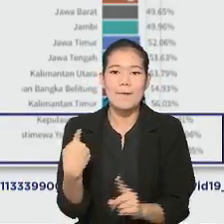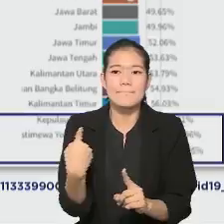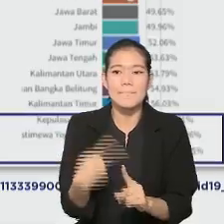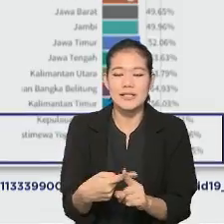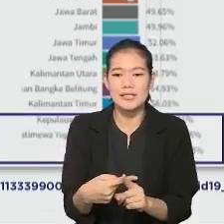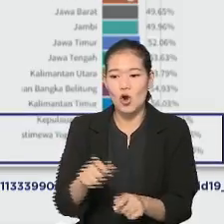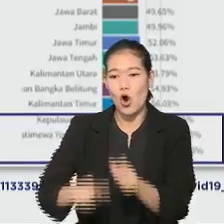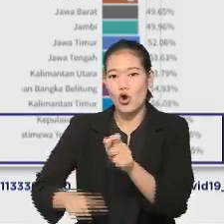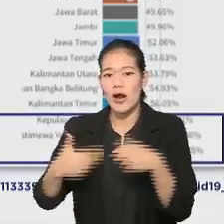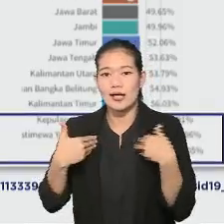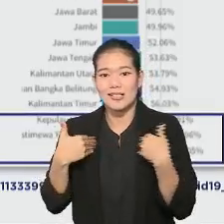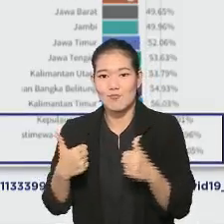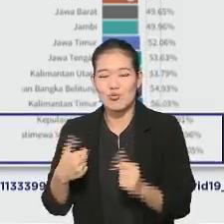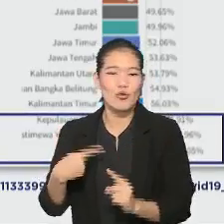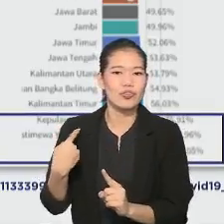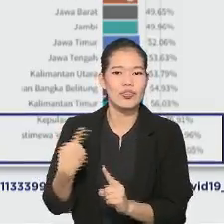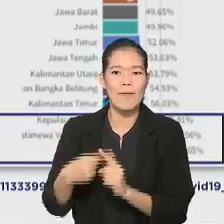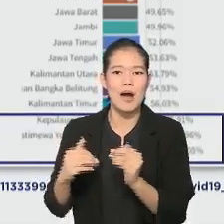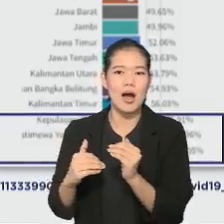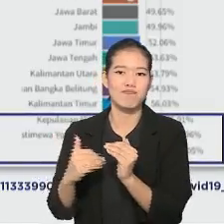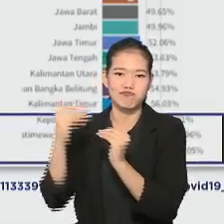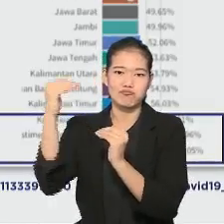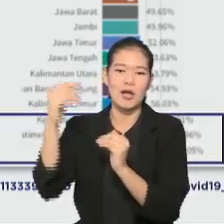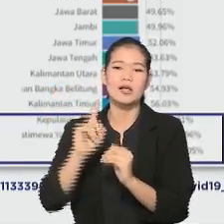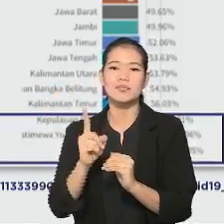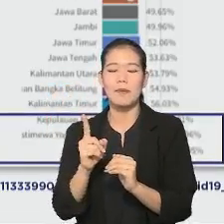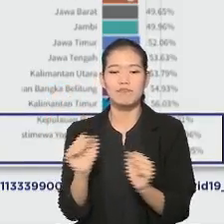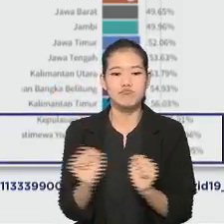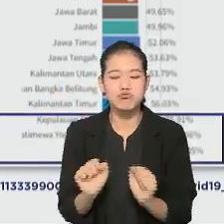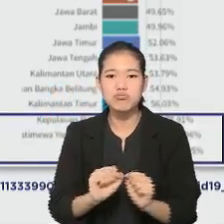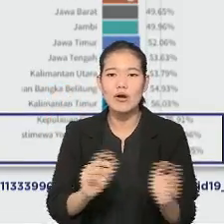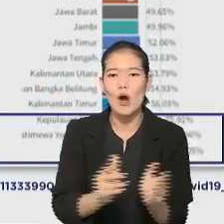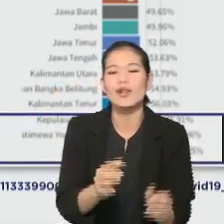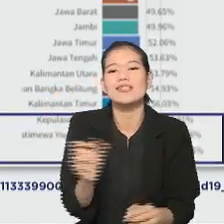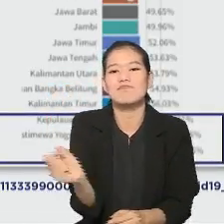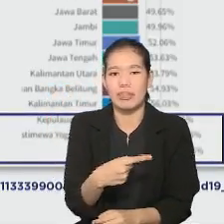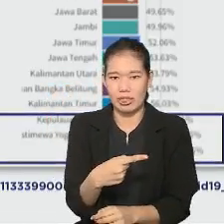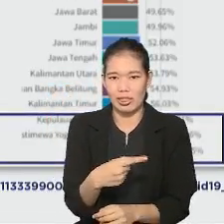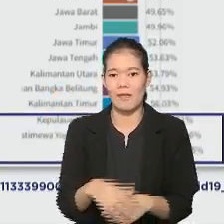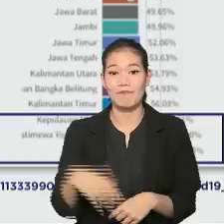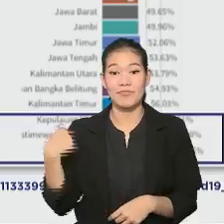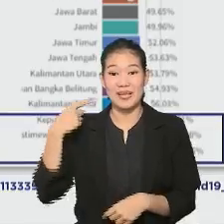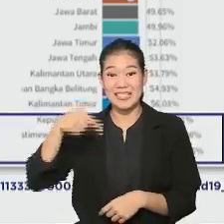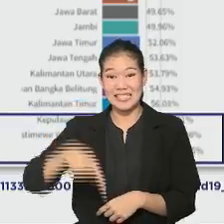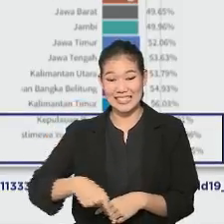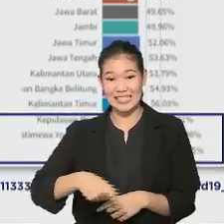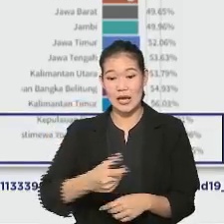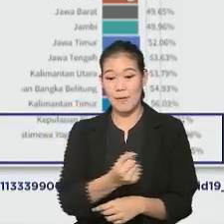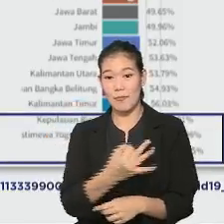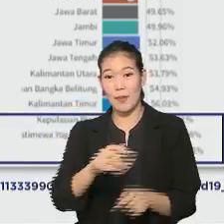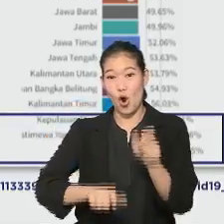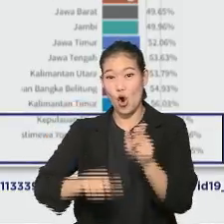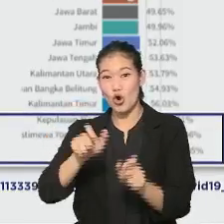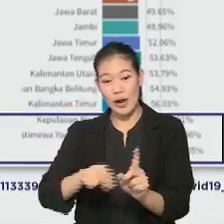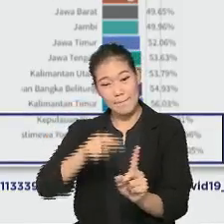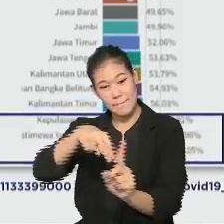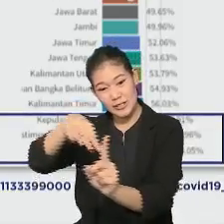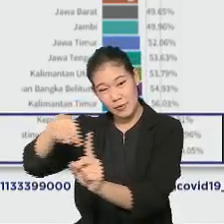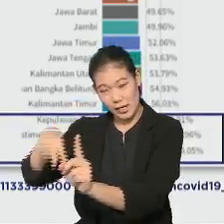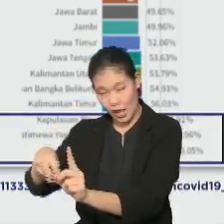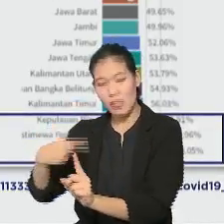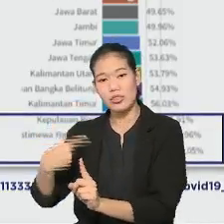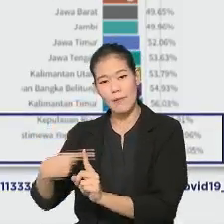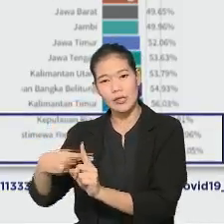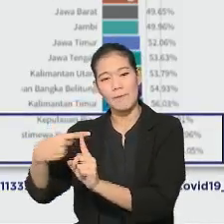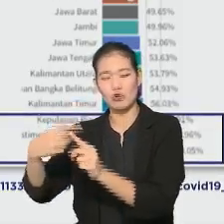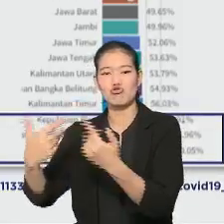potensi kesembuhan menjadi lebih tinggi karena segera ditangani. Saat ini, jumlah orang yang diperiksa terus mengalami peningkatan